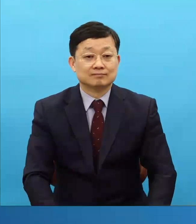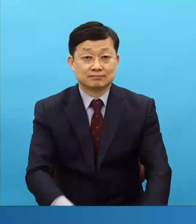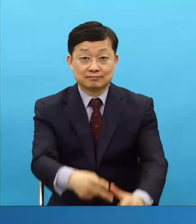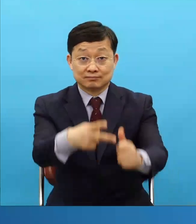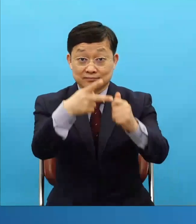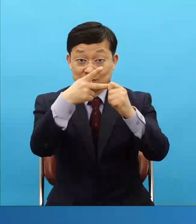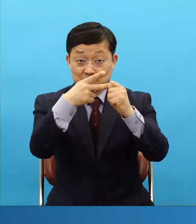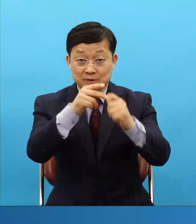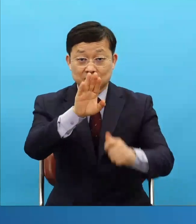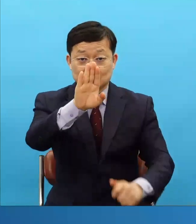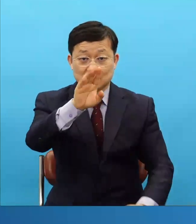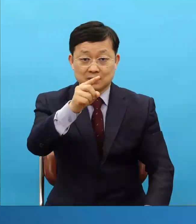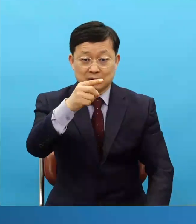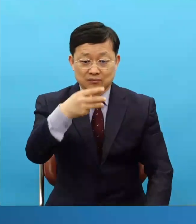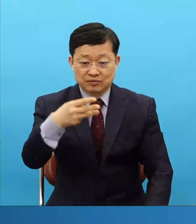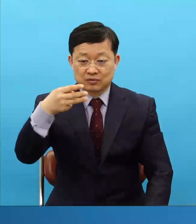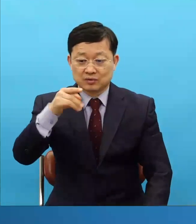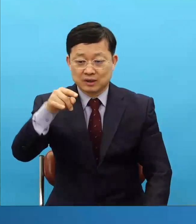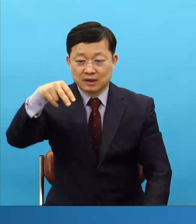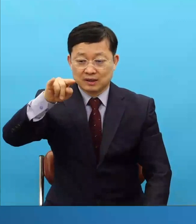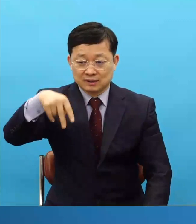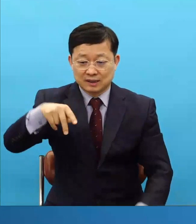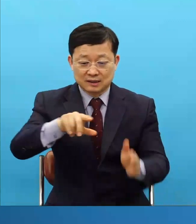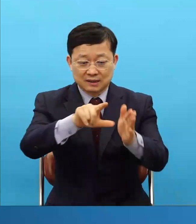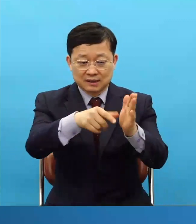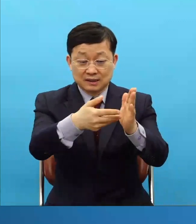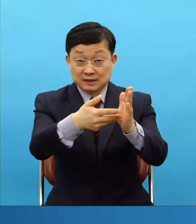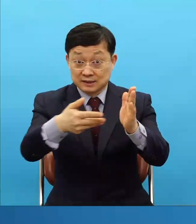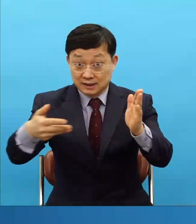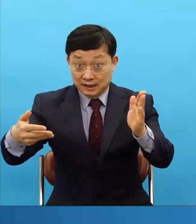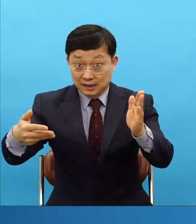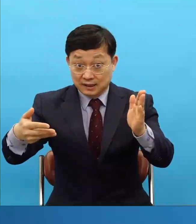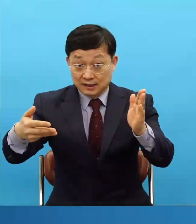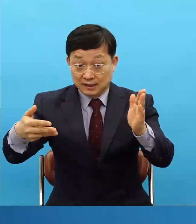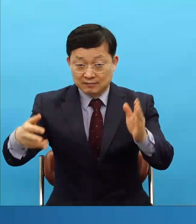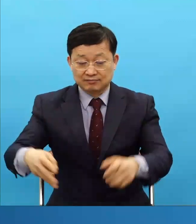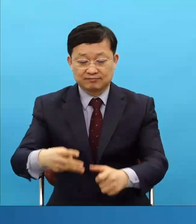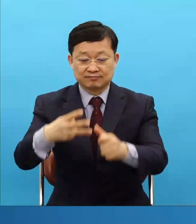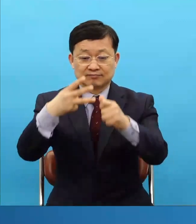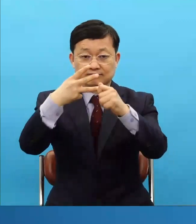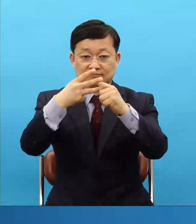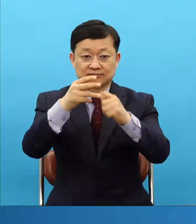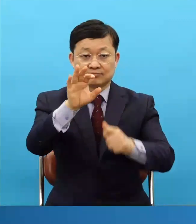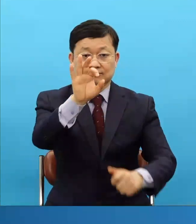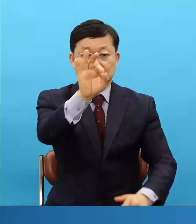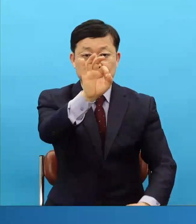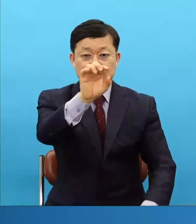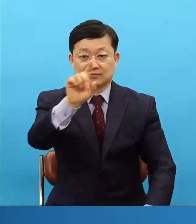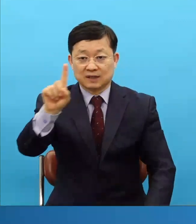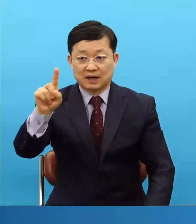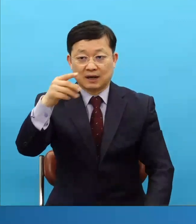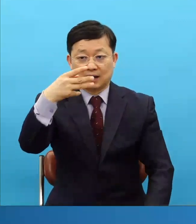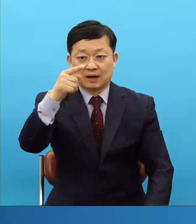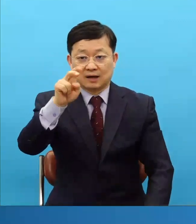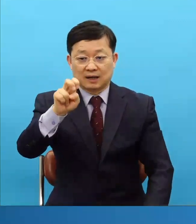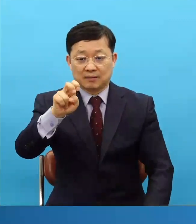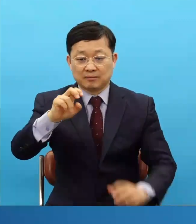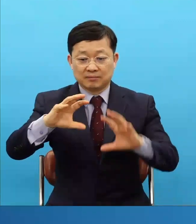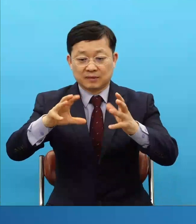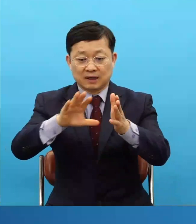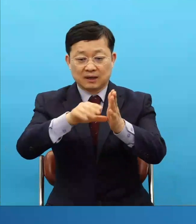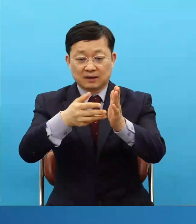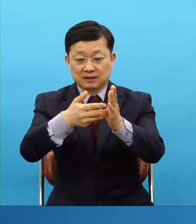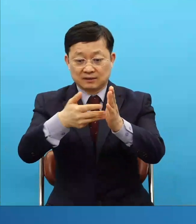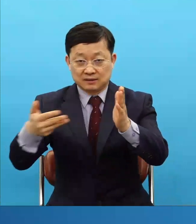블레셋 시대 The age of Philistia 또 아람 나라 때 and 아람 during the time of Aram.